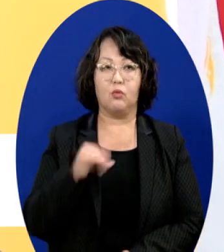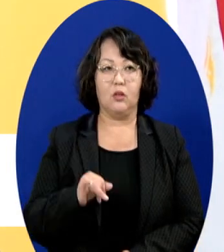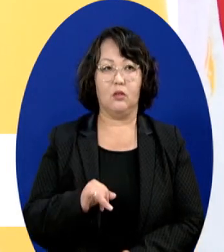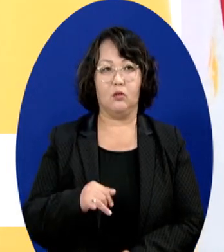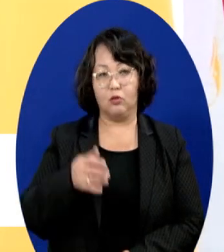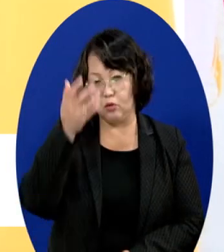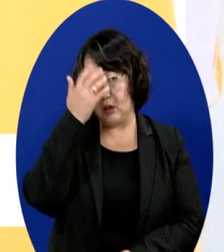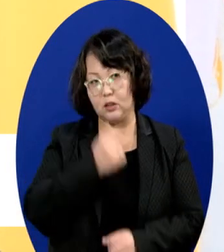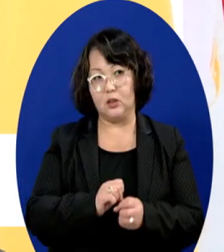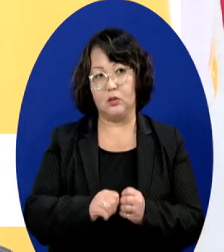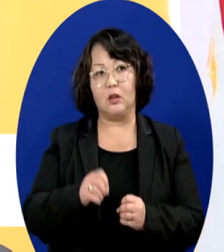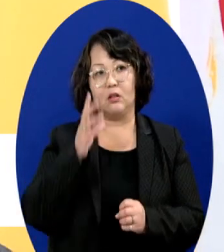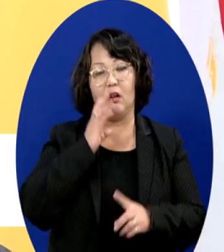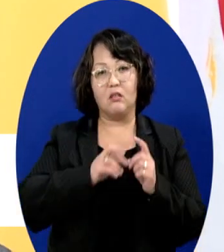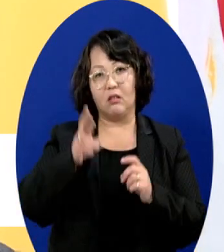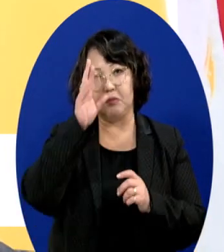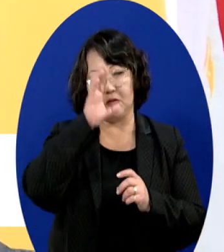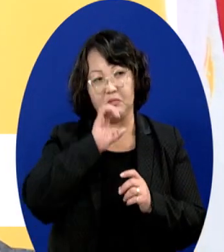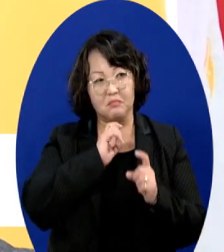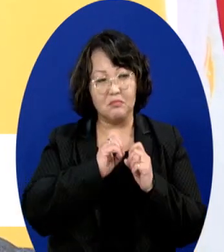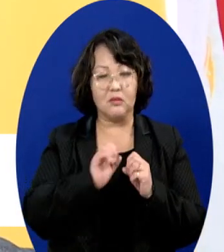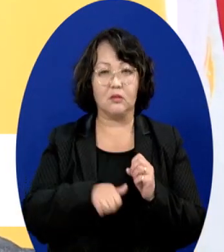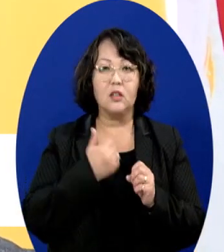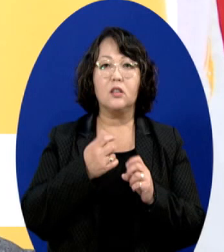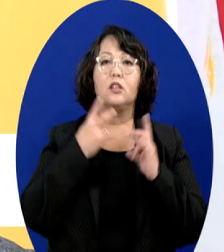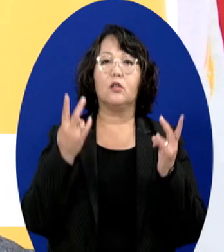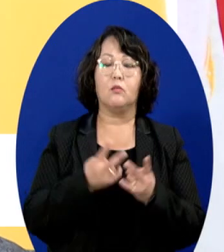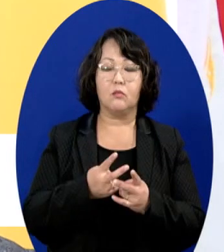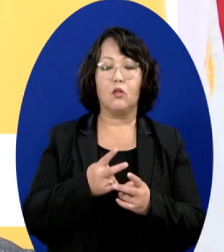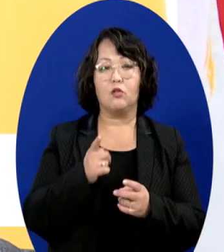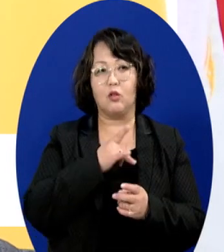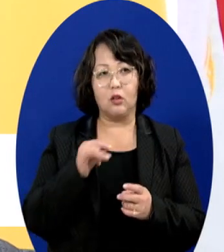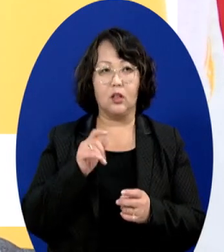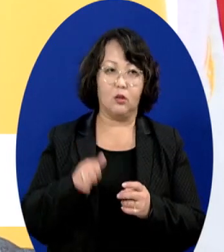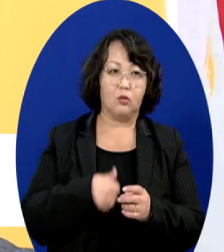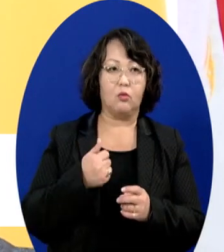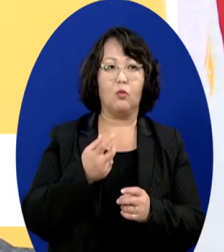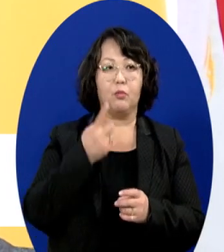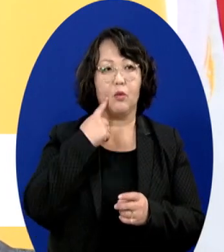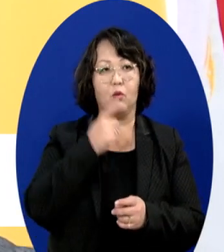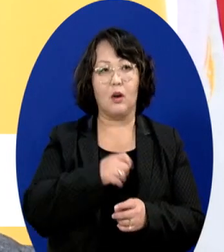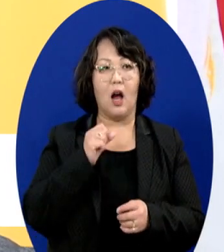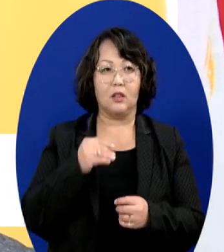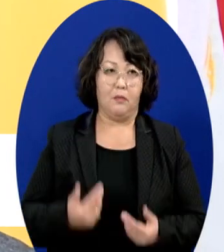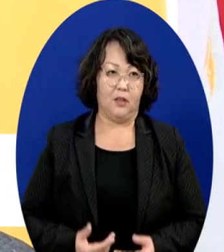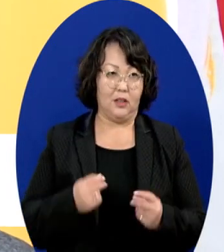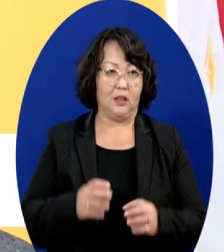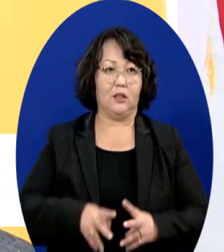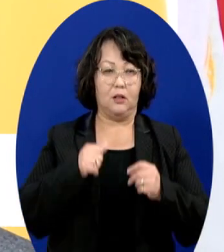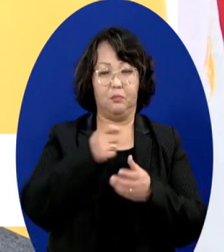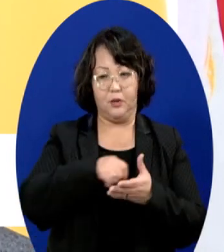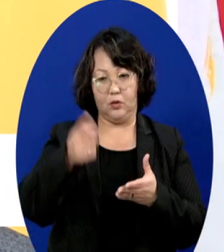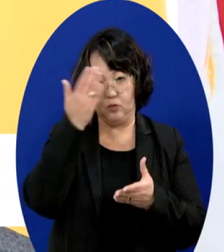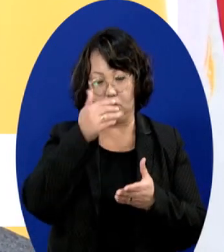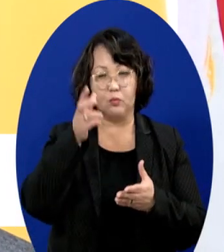хөтөлбөрийн үр дүн байгаа. За нийгмийн хөгжилд торшоолын гүйцэтгэх үүрэг, эмэгтэйчүүдийн аж ахуйг сайжруулах, бичиг үсгийн боловсрал